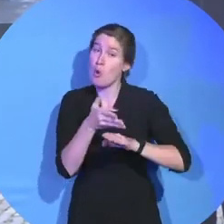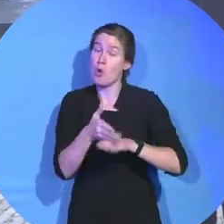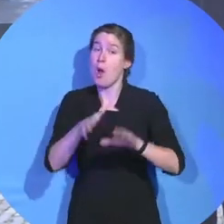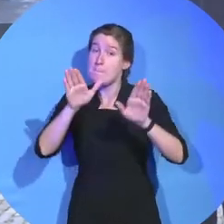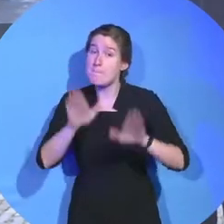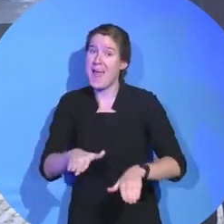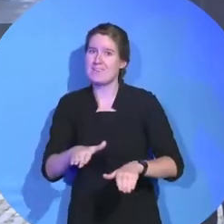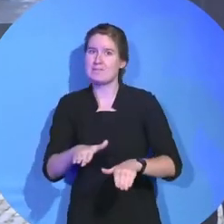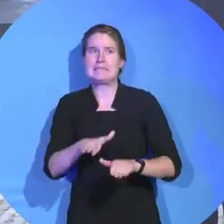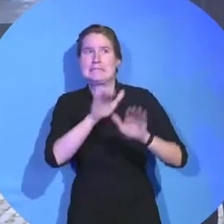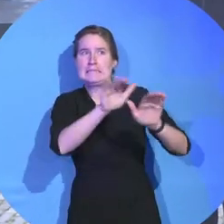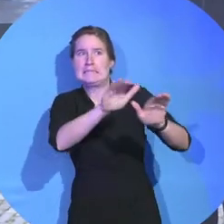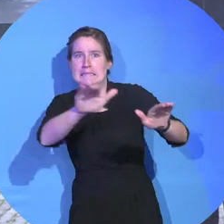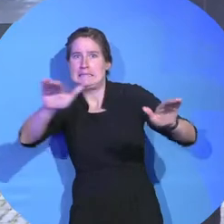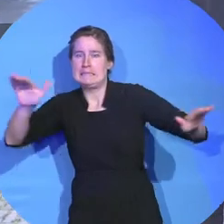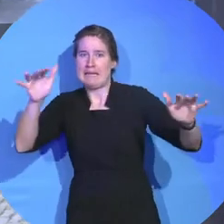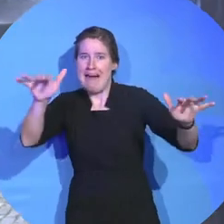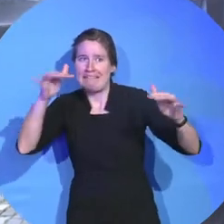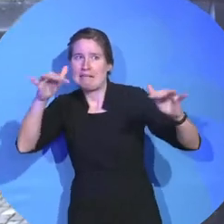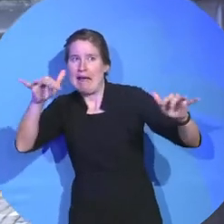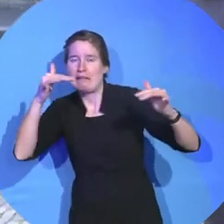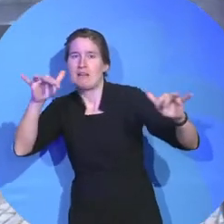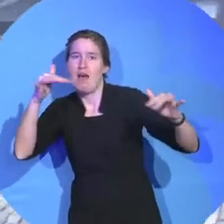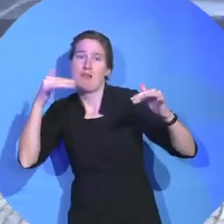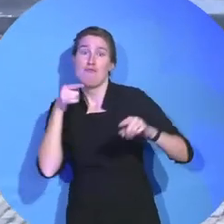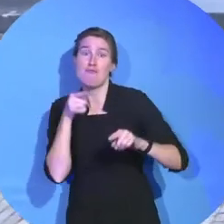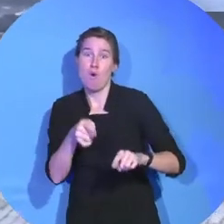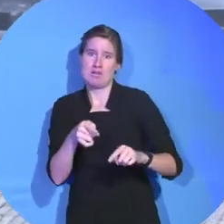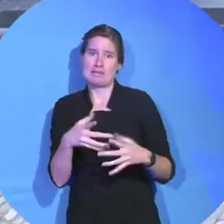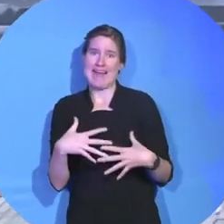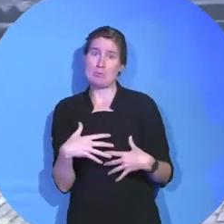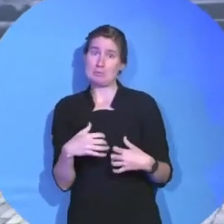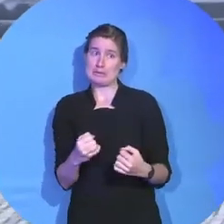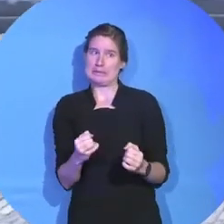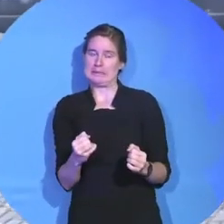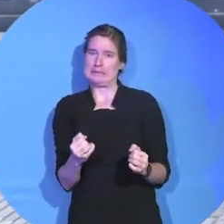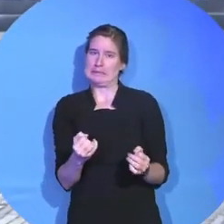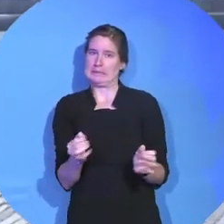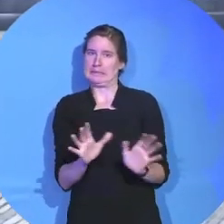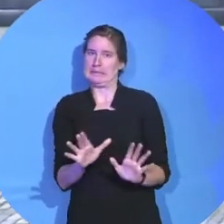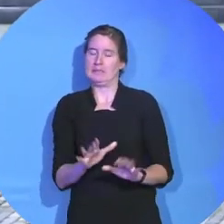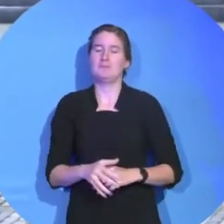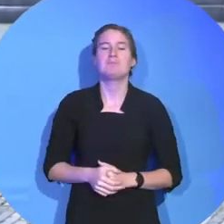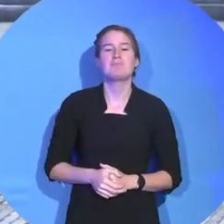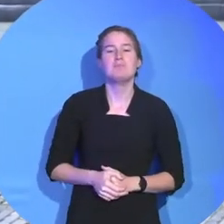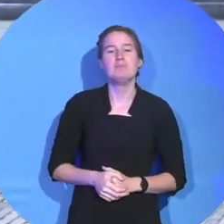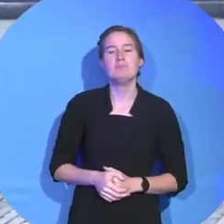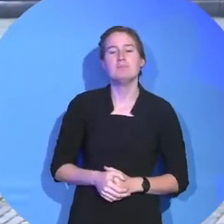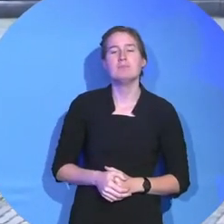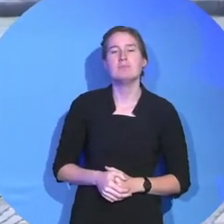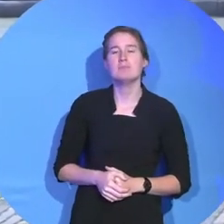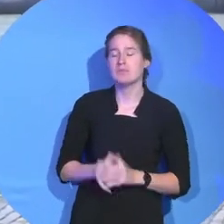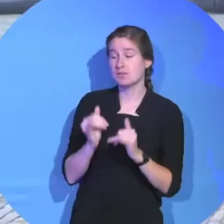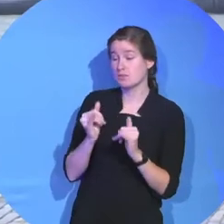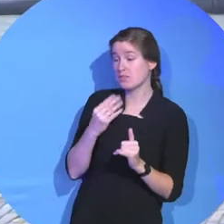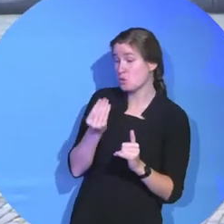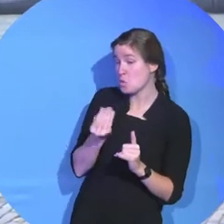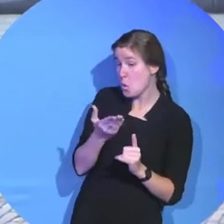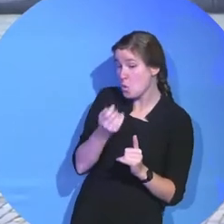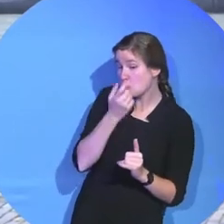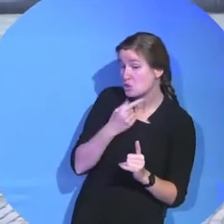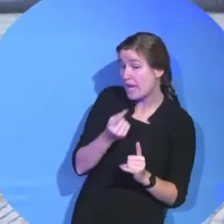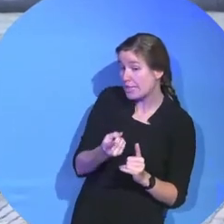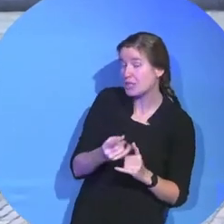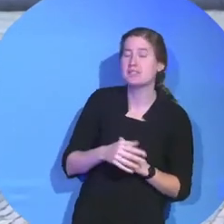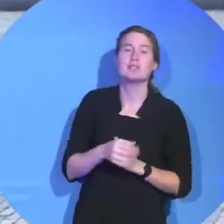En dat is ook uw speerpunt, meneer Seder, bij de ChristenUnie? Nou, mijn speerpunt is bescherm wat kwetsbaar is. En dat gaat